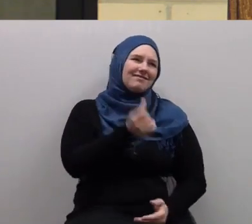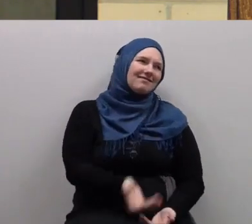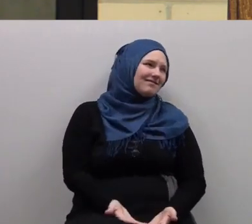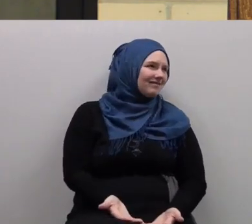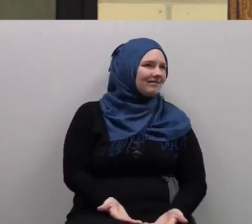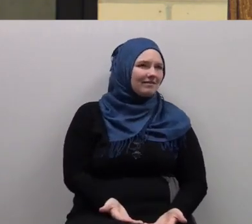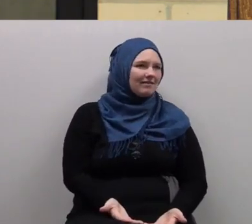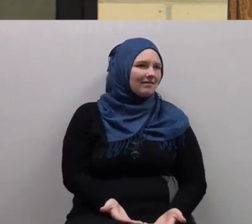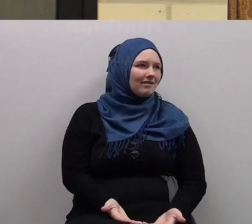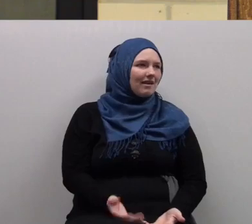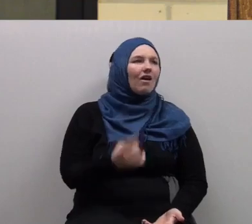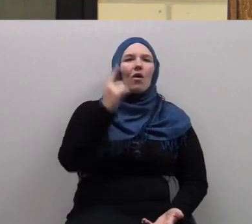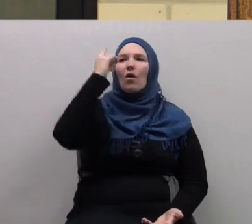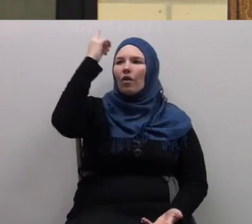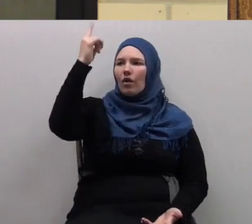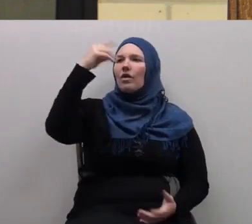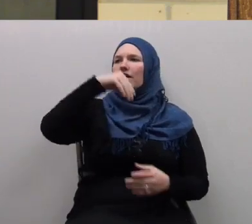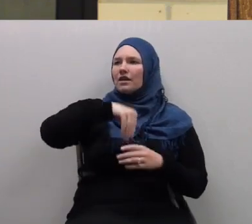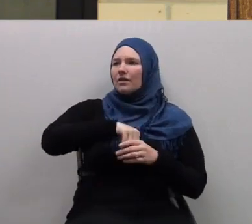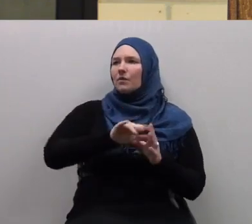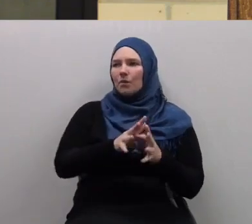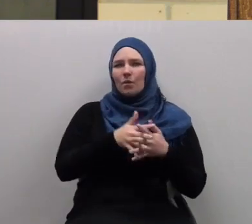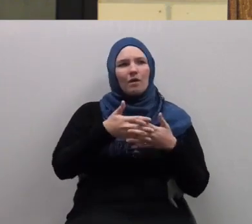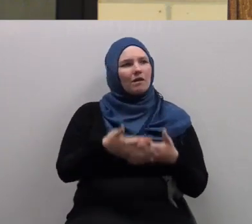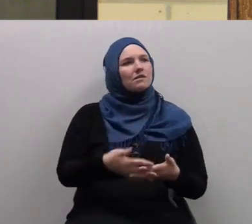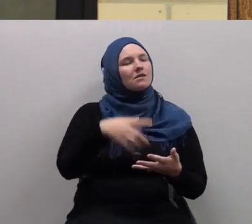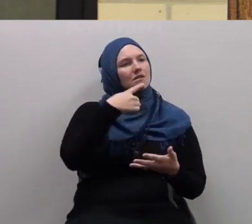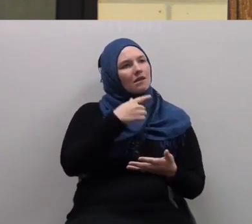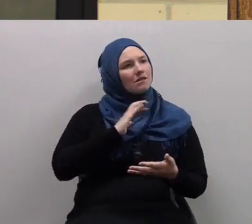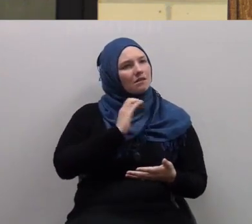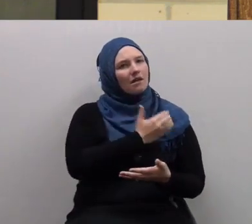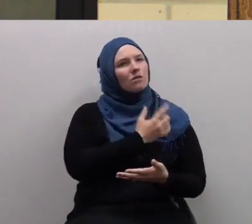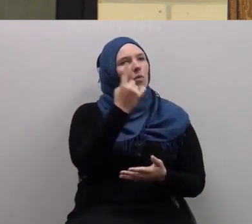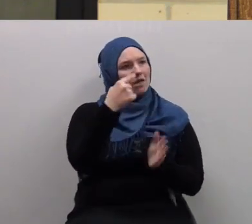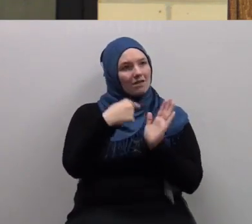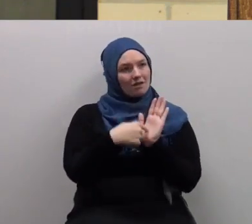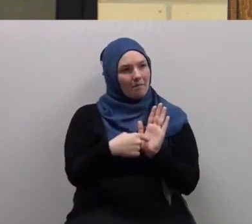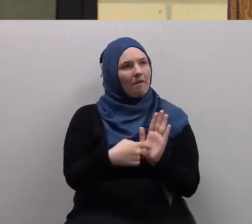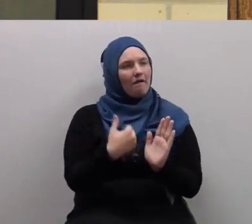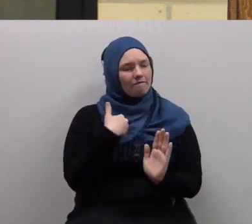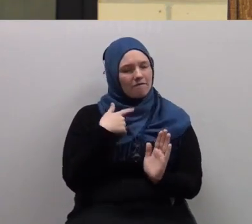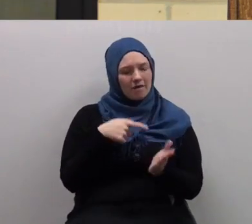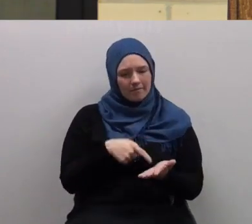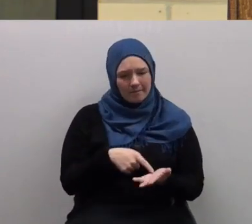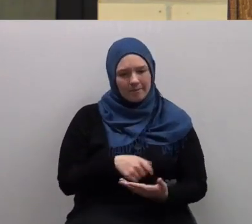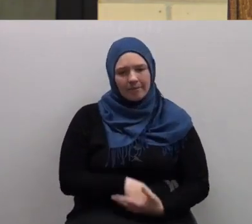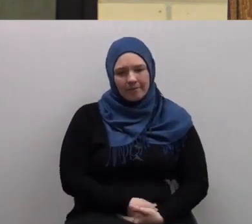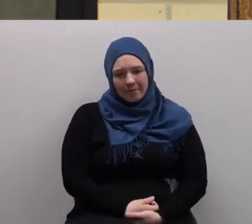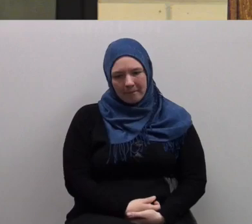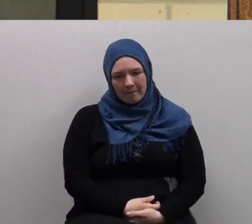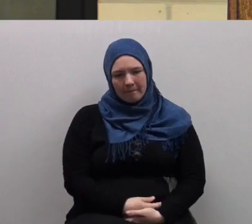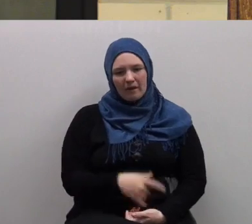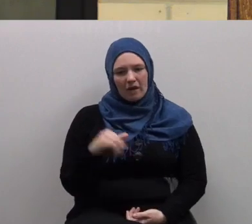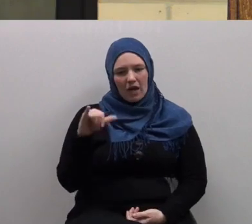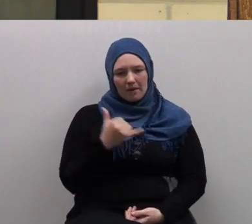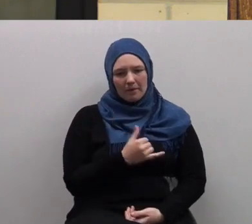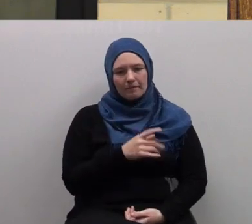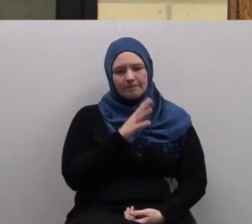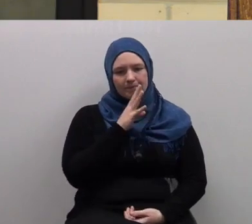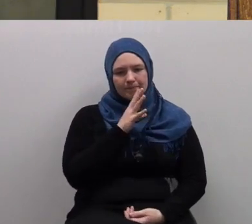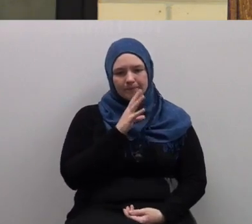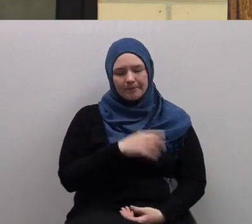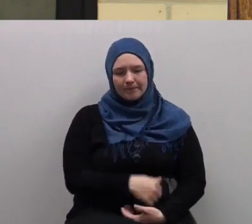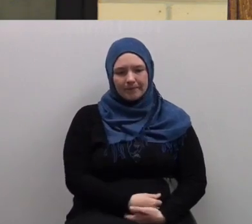And Allah in the Quran tells us an example of this. حَتَّى إِذَا كُنْتُمْ فِي